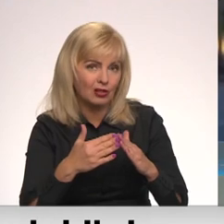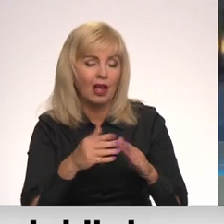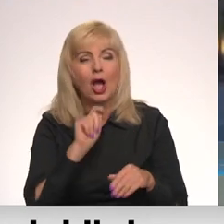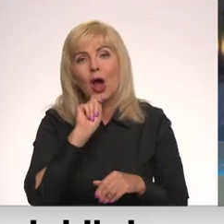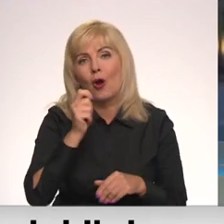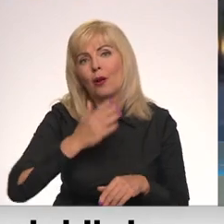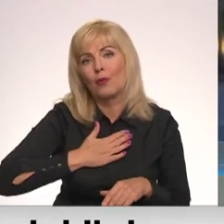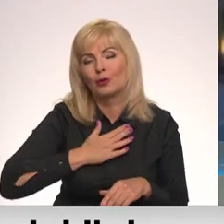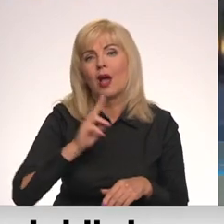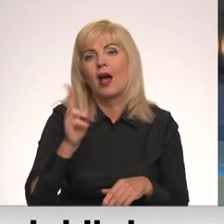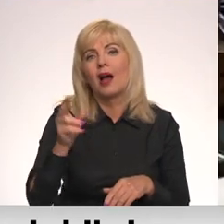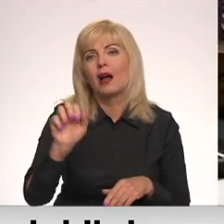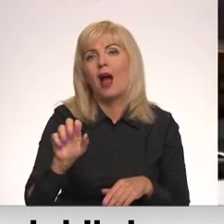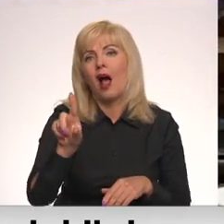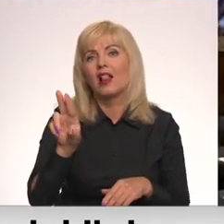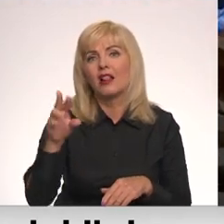Lielbritānijā Ilze Kalve.